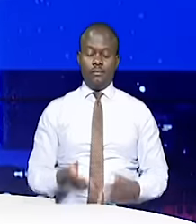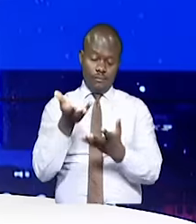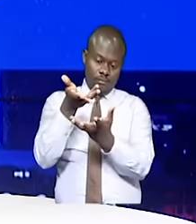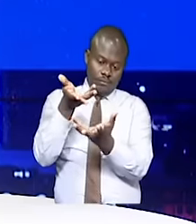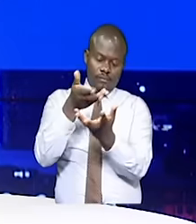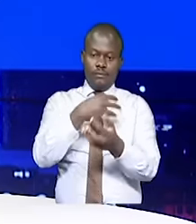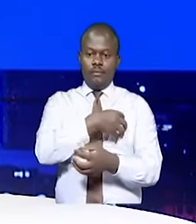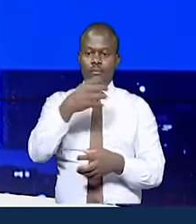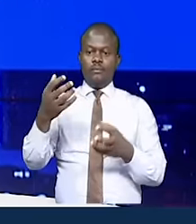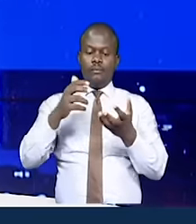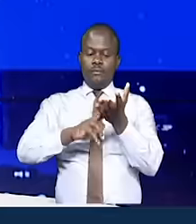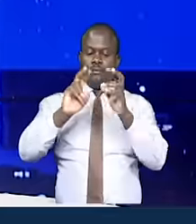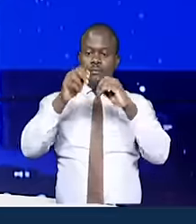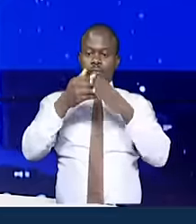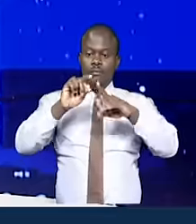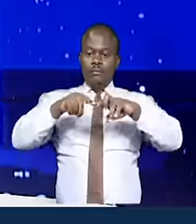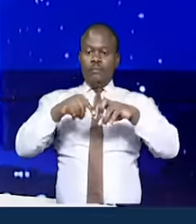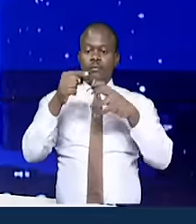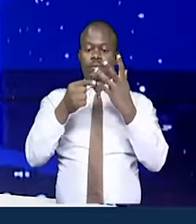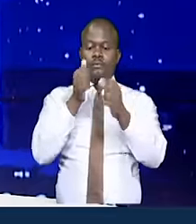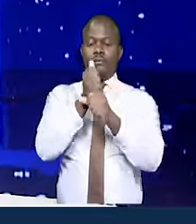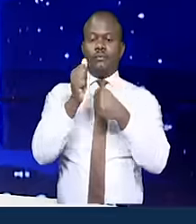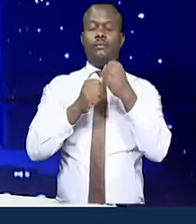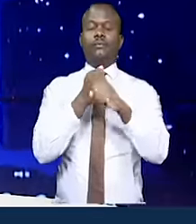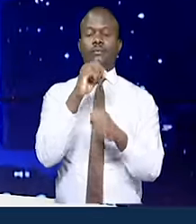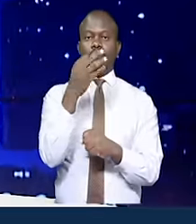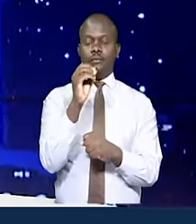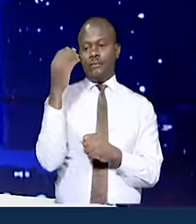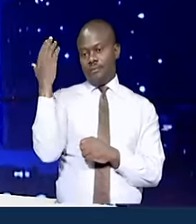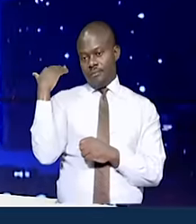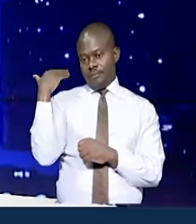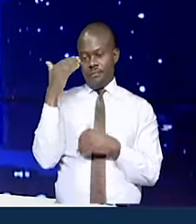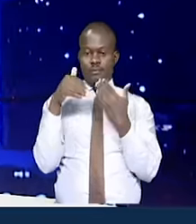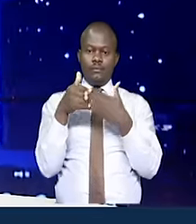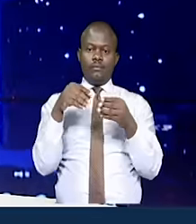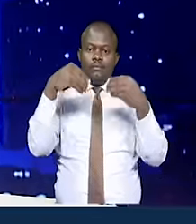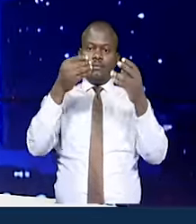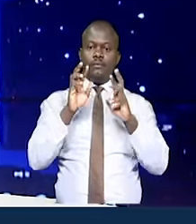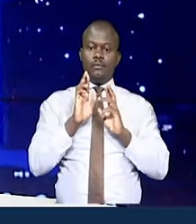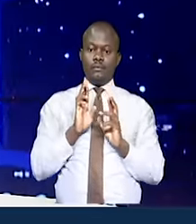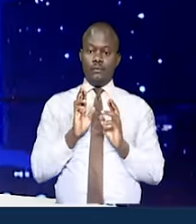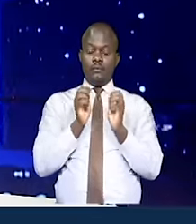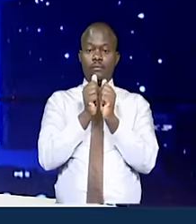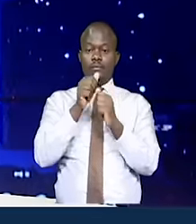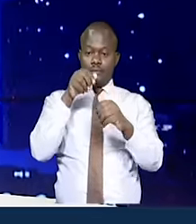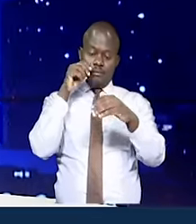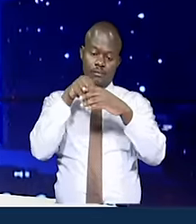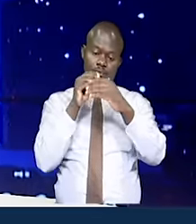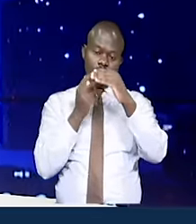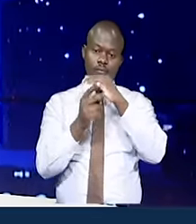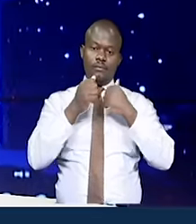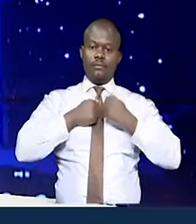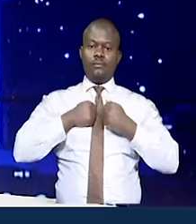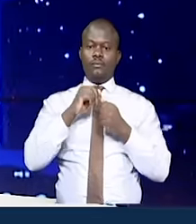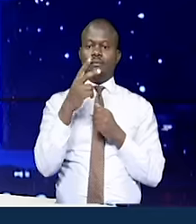Abasesengura iby'ubukungu bemeza ko bashingiye ku byakozwe imyaka 30 ishize bitanga icyizere ko n'ibiri mu cyerekezo cy'u Rwanda